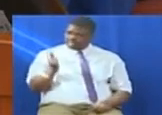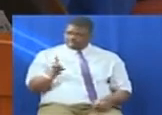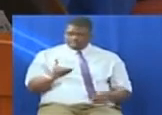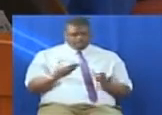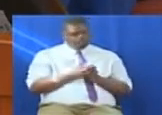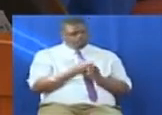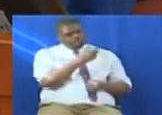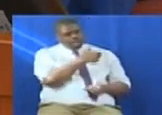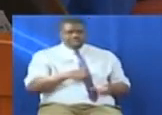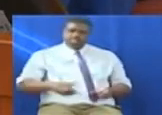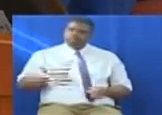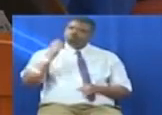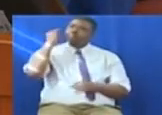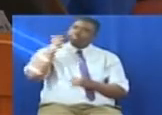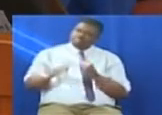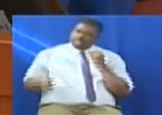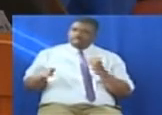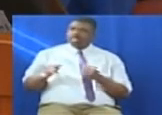Rais mlikataa.